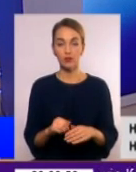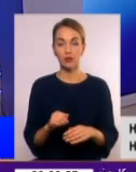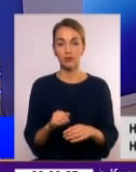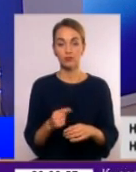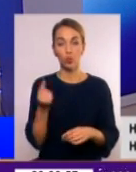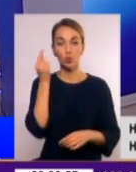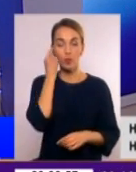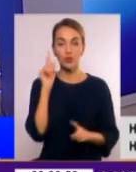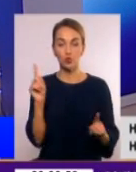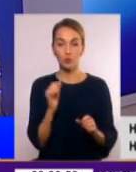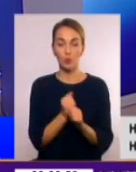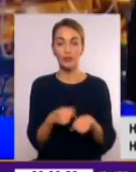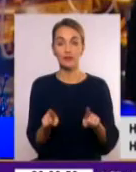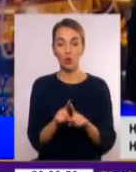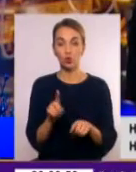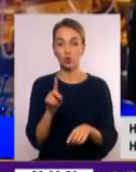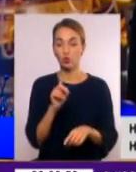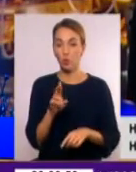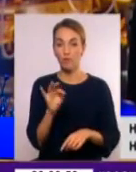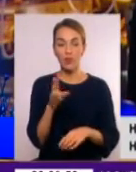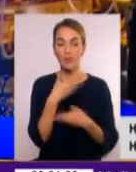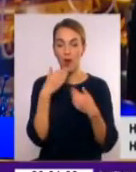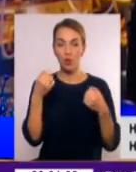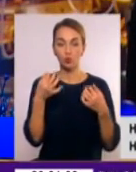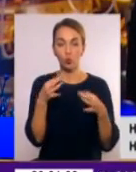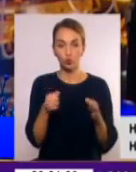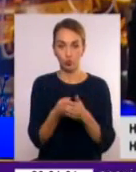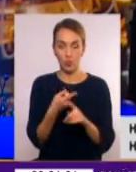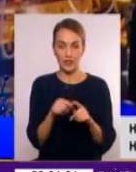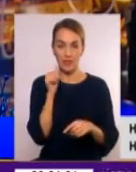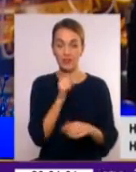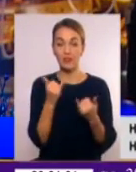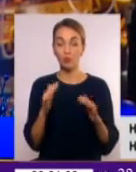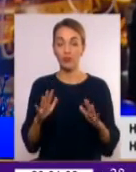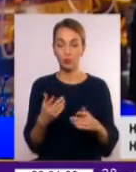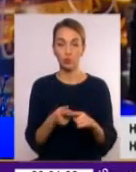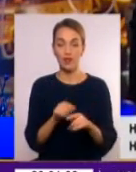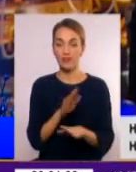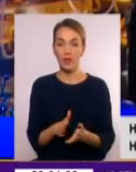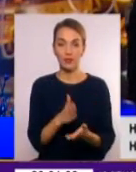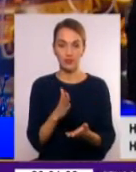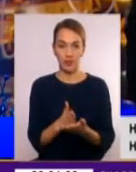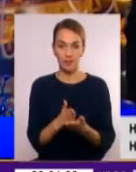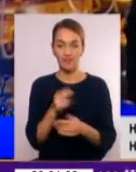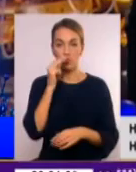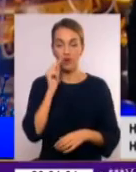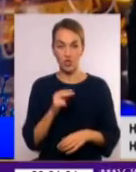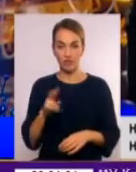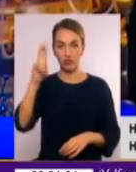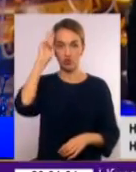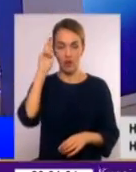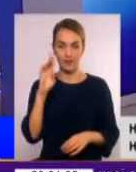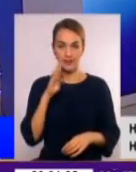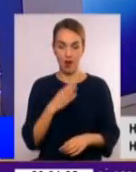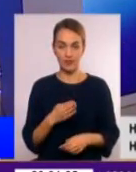подумати, щоб зробити так, щоб вона не мала доступу до цих таємниць. Тобто, в даному випадку, це не є звинувачення в державній